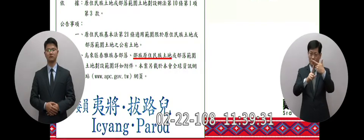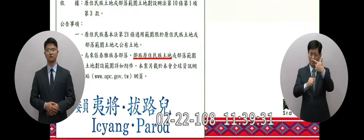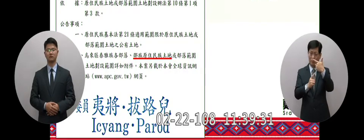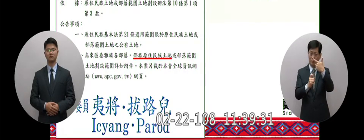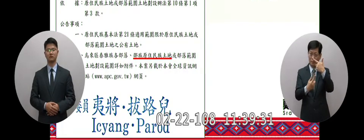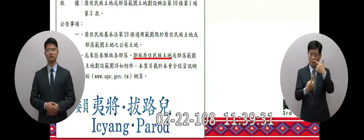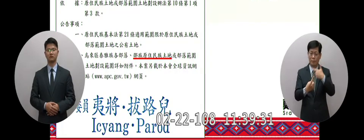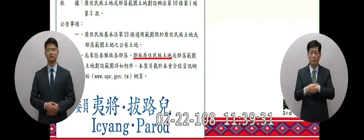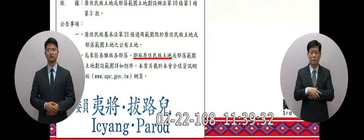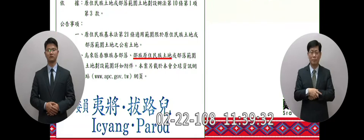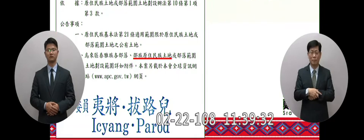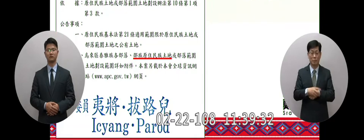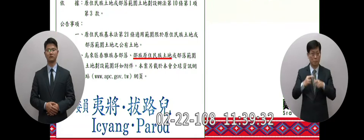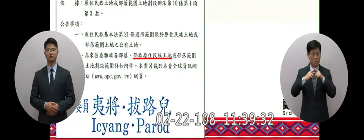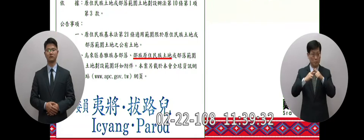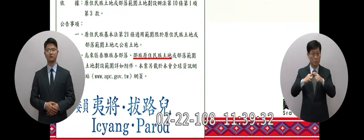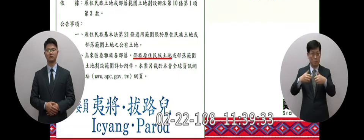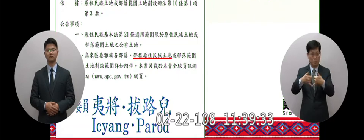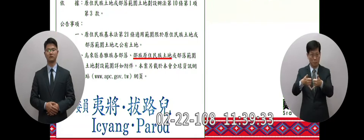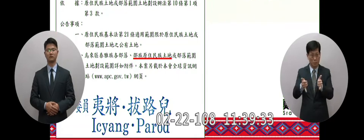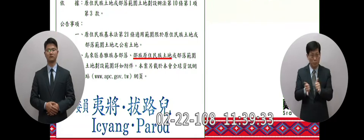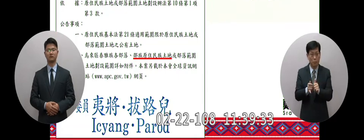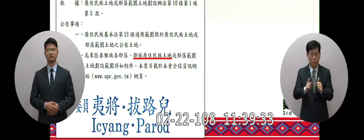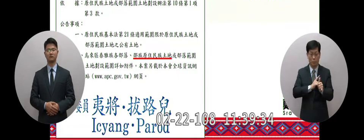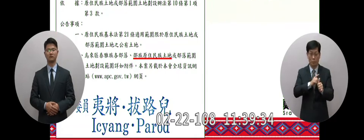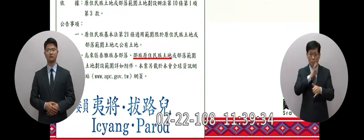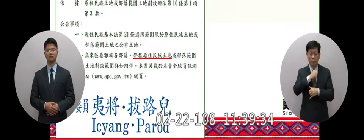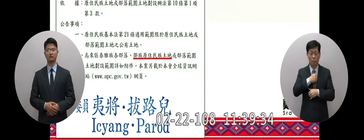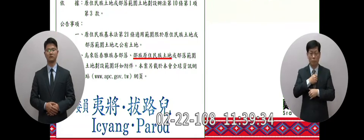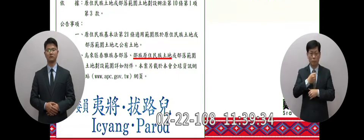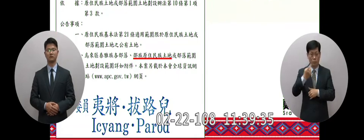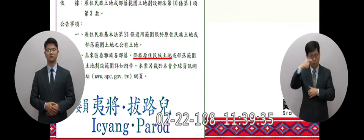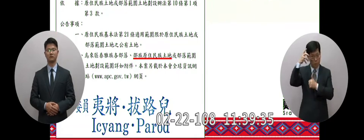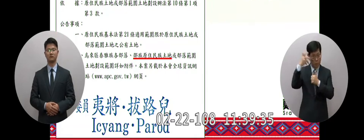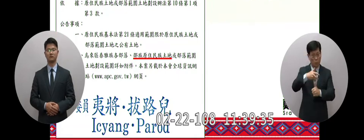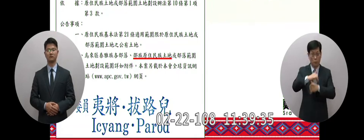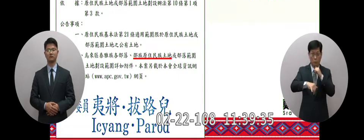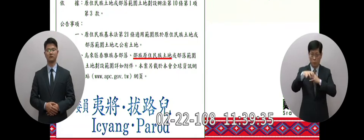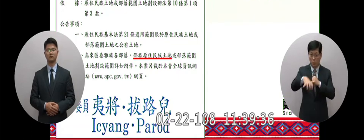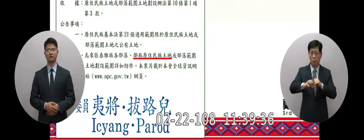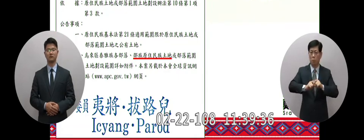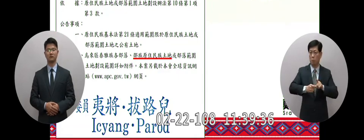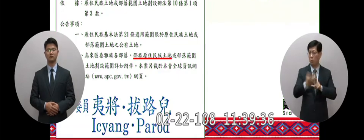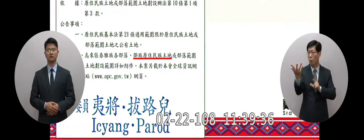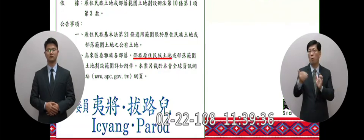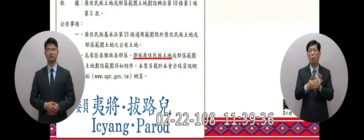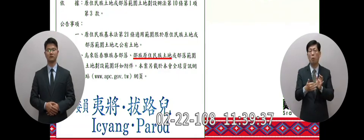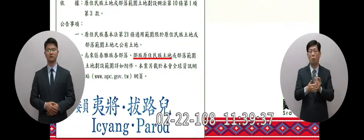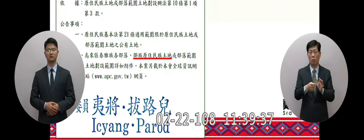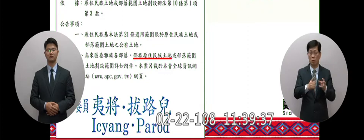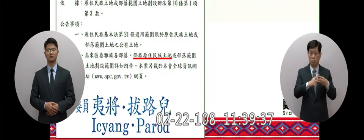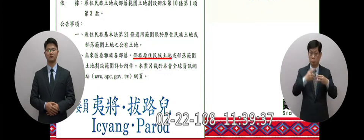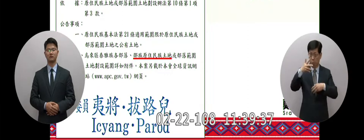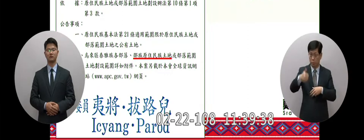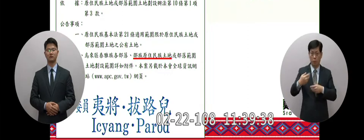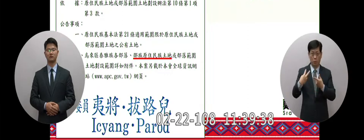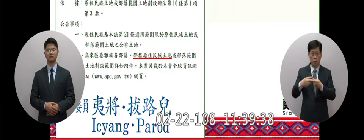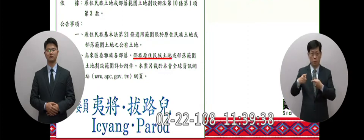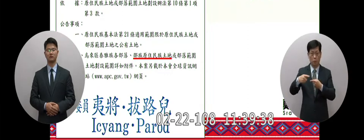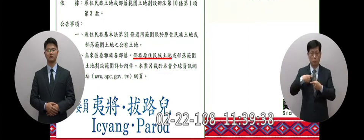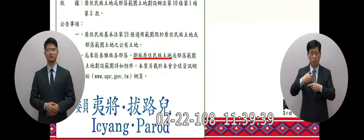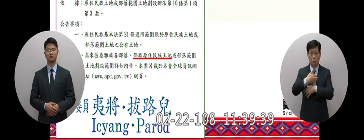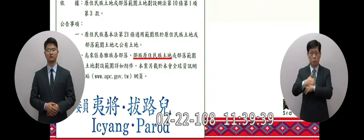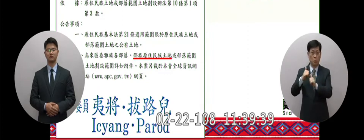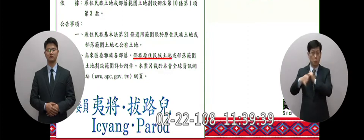107年6月11日，少族的传统领域公告了。当时一将主委跟很多的少族乡亲